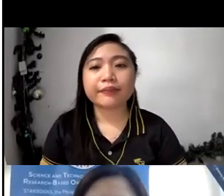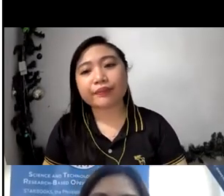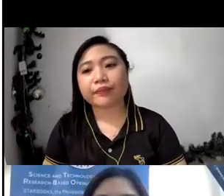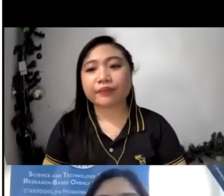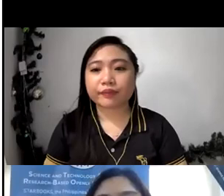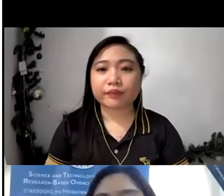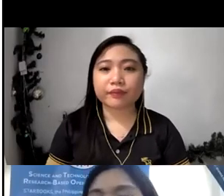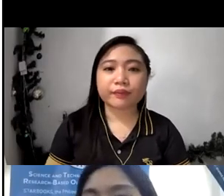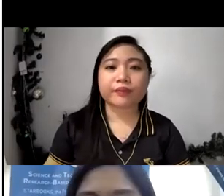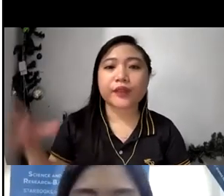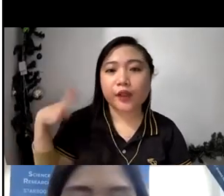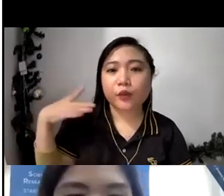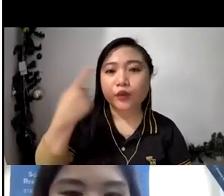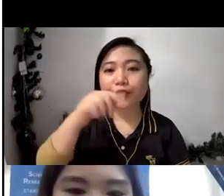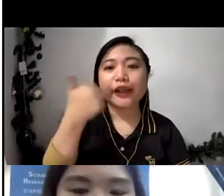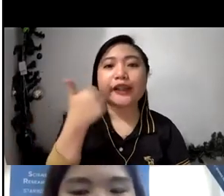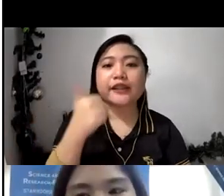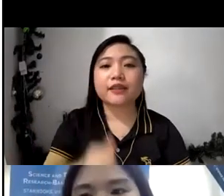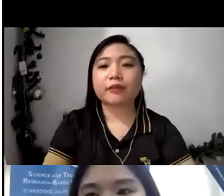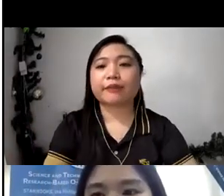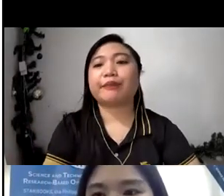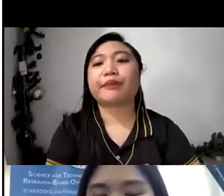let's wait for the others.